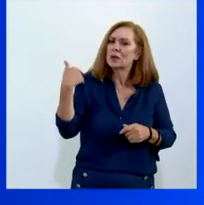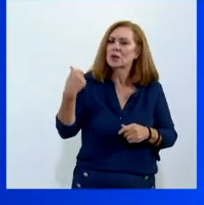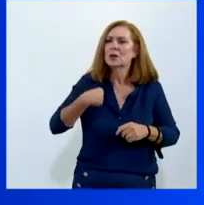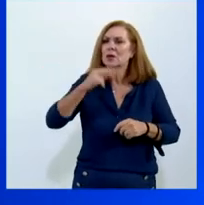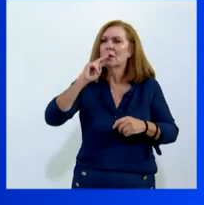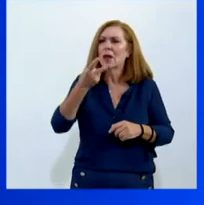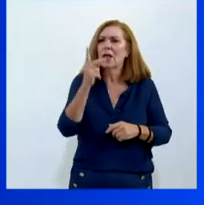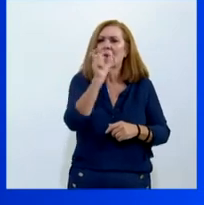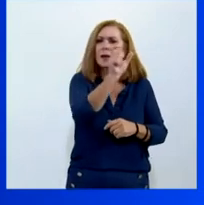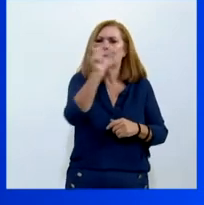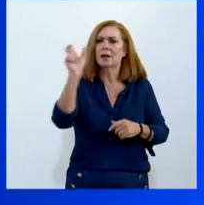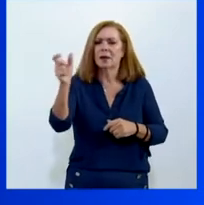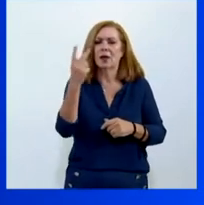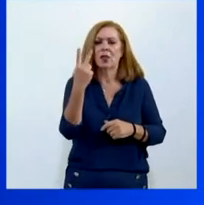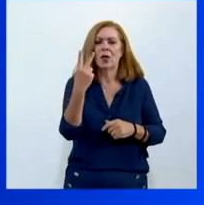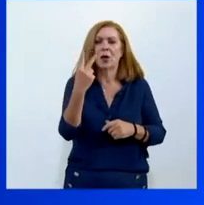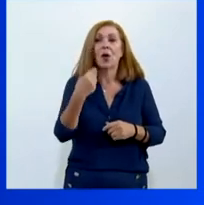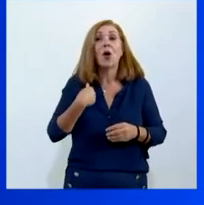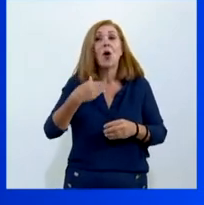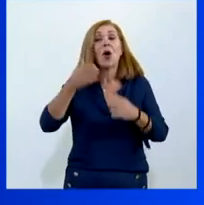δύο λέξεις. Μπορούμε καλύτερα.